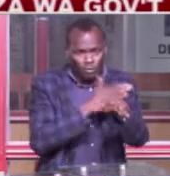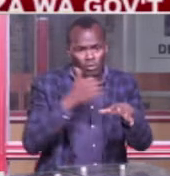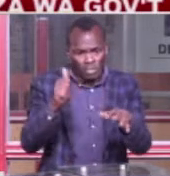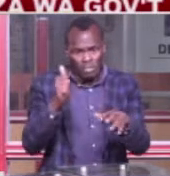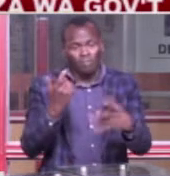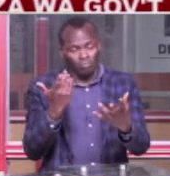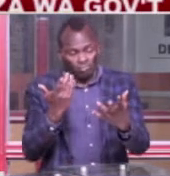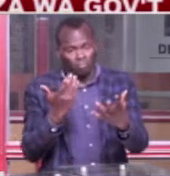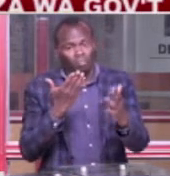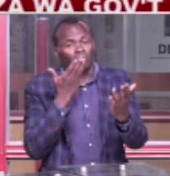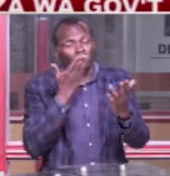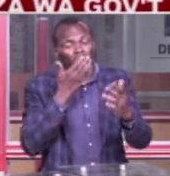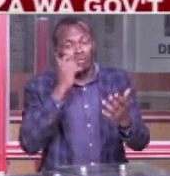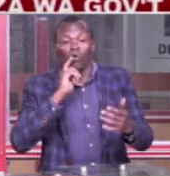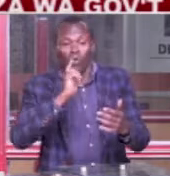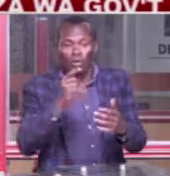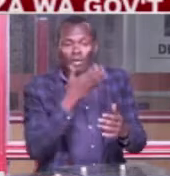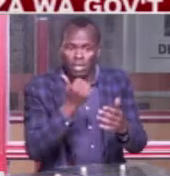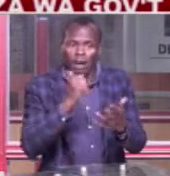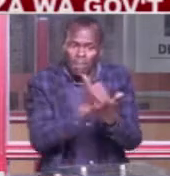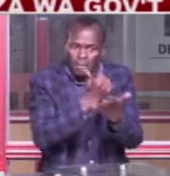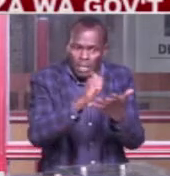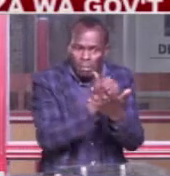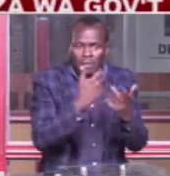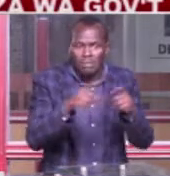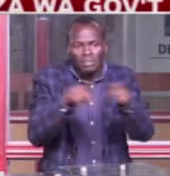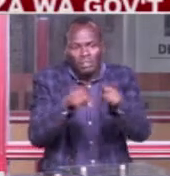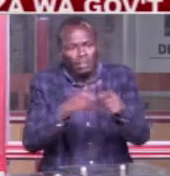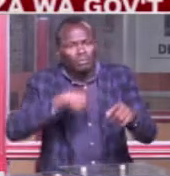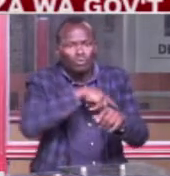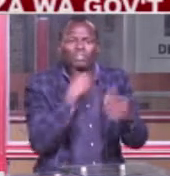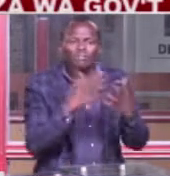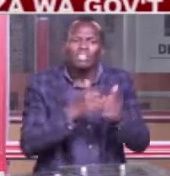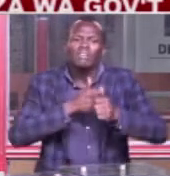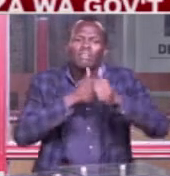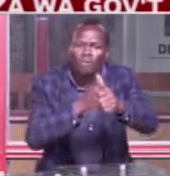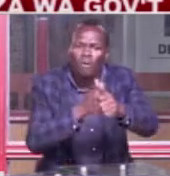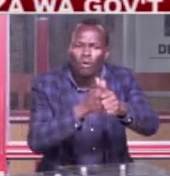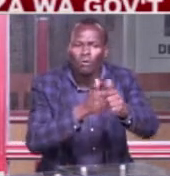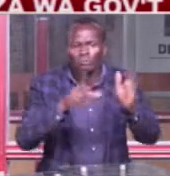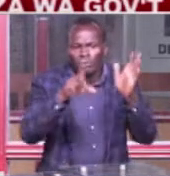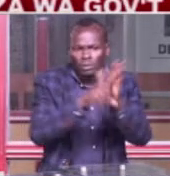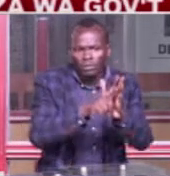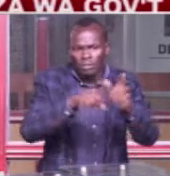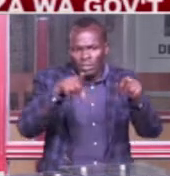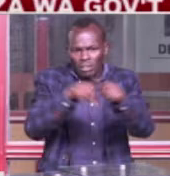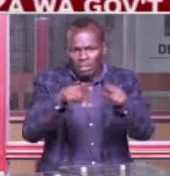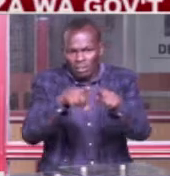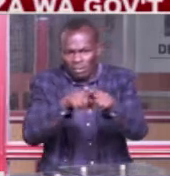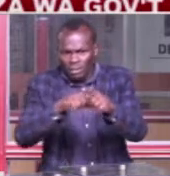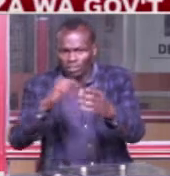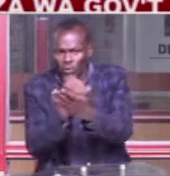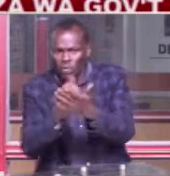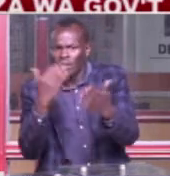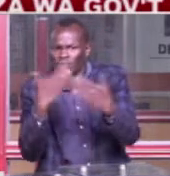amateeka gagobererwa era wenjogerera amateeka gagobererwa kuleeta n'afuna court order ekyo kye twawabula teri